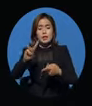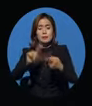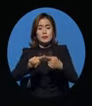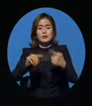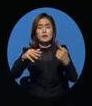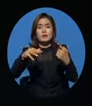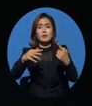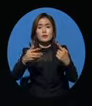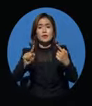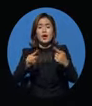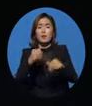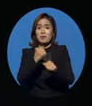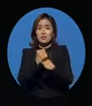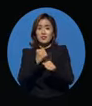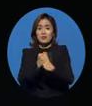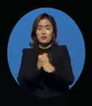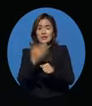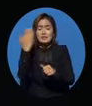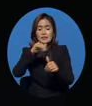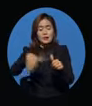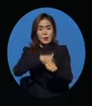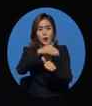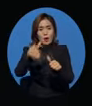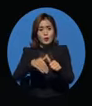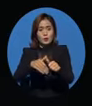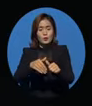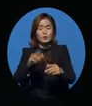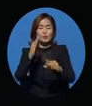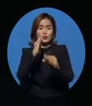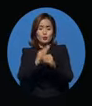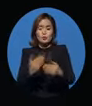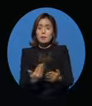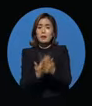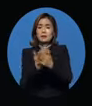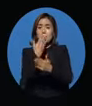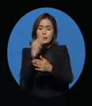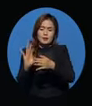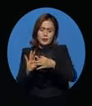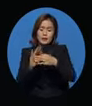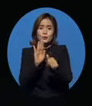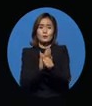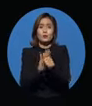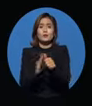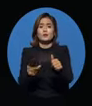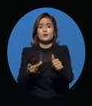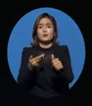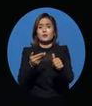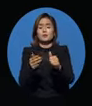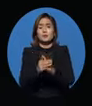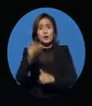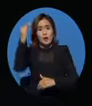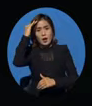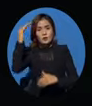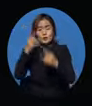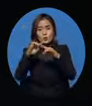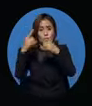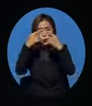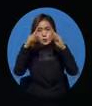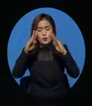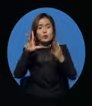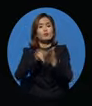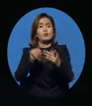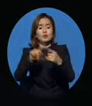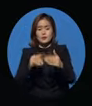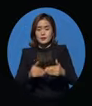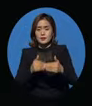나옵니다 이후 친환경자동차 맥과 로 발전할 수 있도록 계속 지원하겠습니다 1 전공 대교를 차질 없이